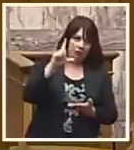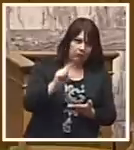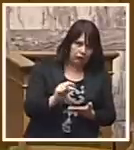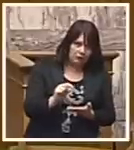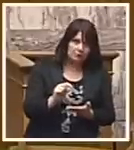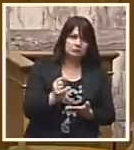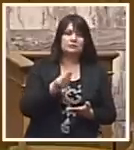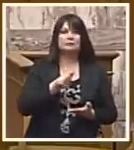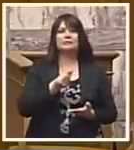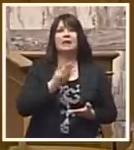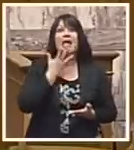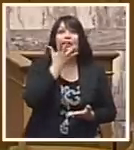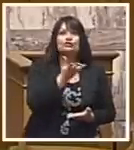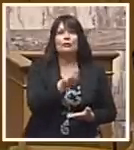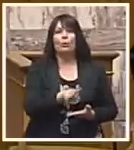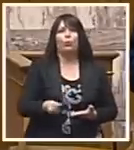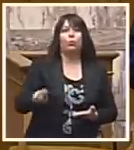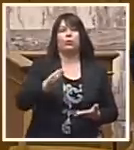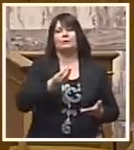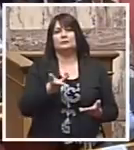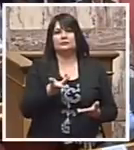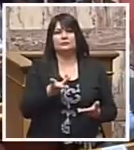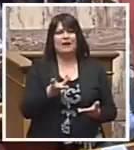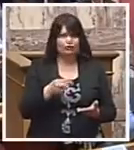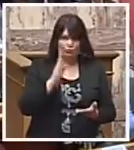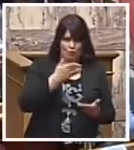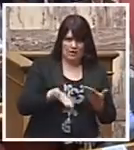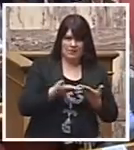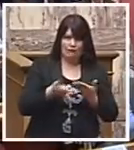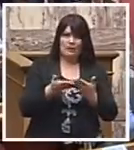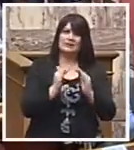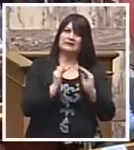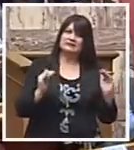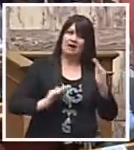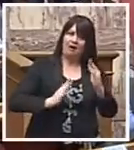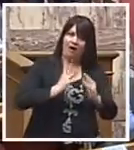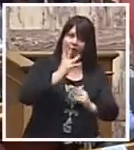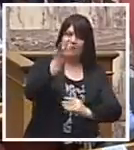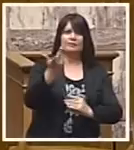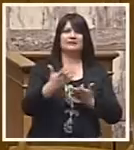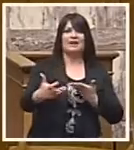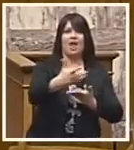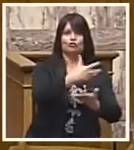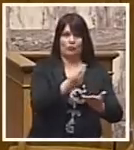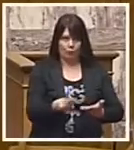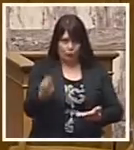περισσότερες δαπάνες, άρα περισσότερα έξοδα, και αυτό θα φέρει ανάπτυξη και ευημερία και επιπλέον έσοδα στο κράτος.